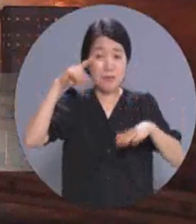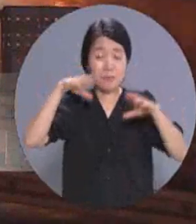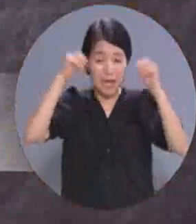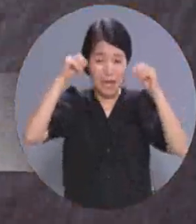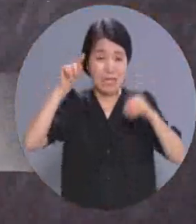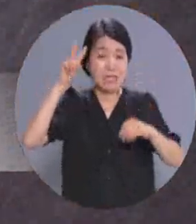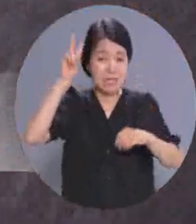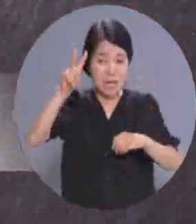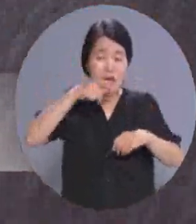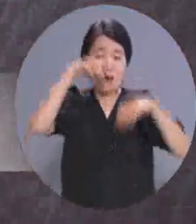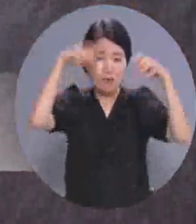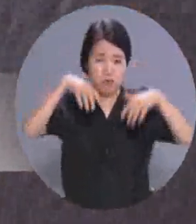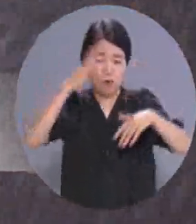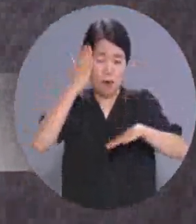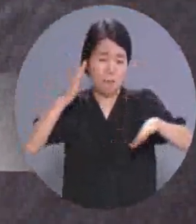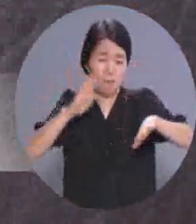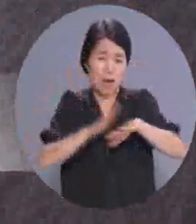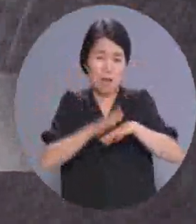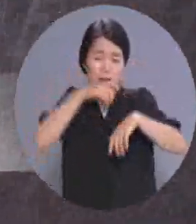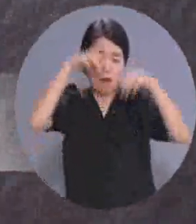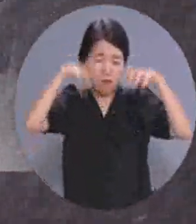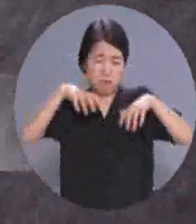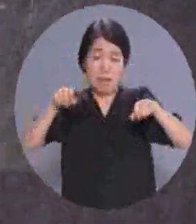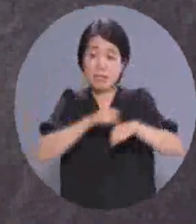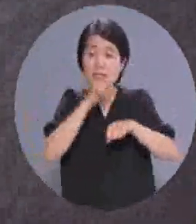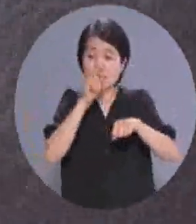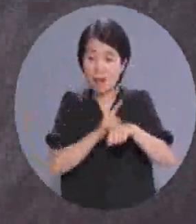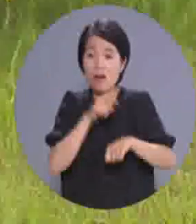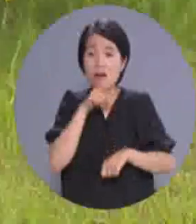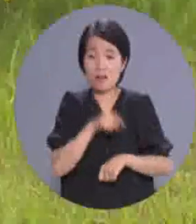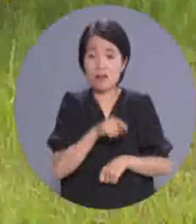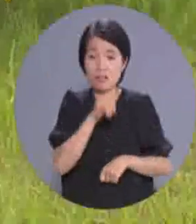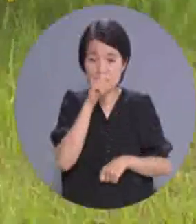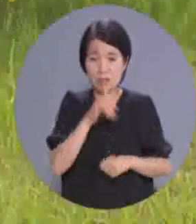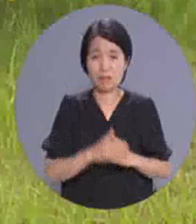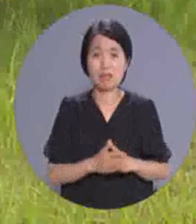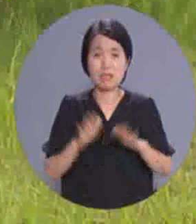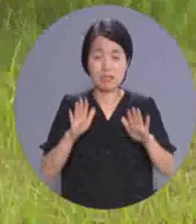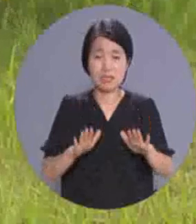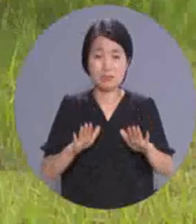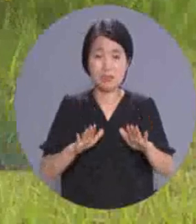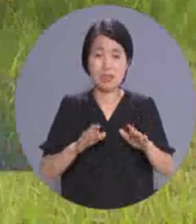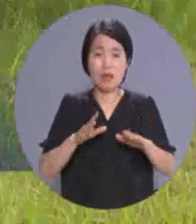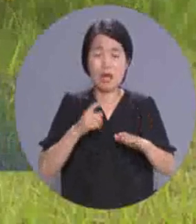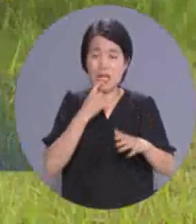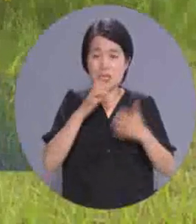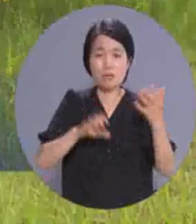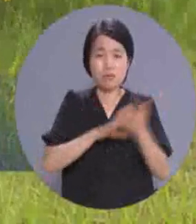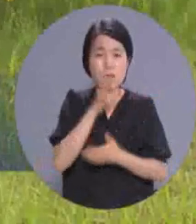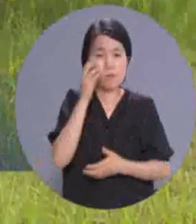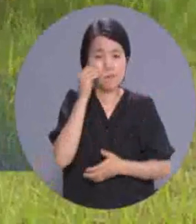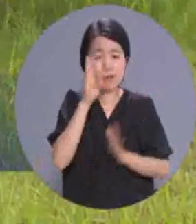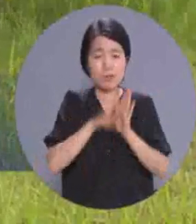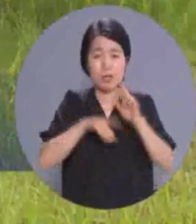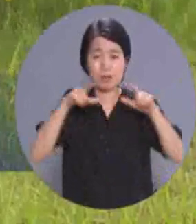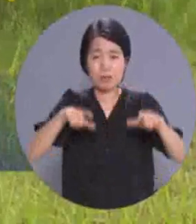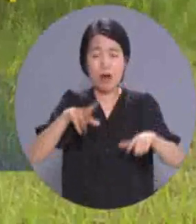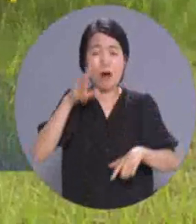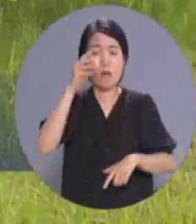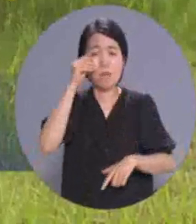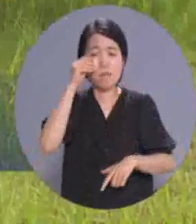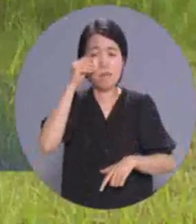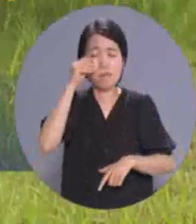있고 야간에 폭우가 쏟아지는 특징을 보이고 있습니다 지금 이제 전체 전선이 지금 남부지방에 계속